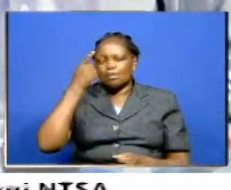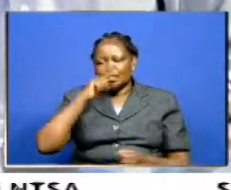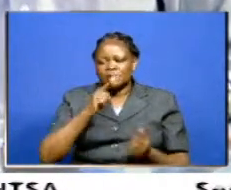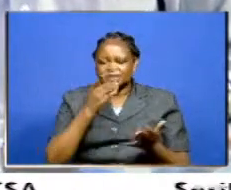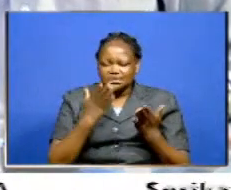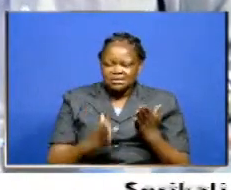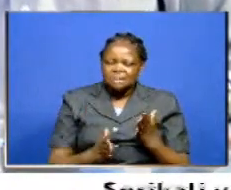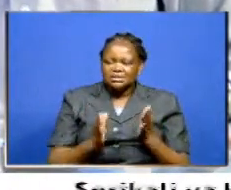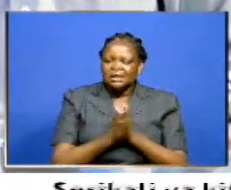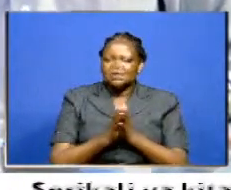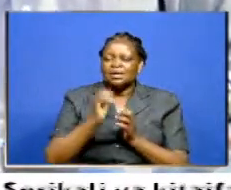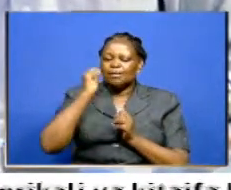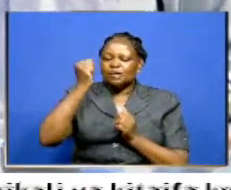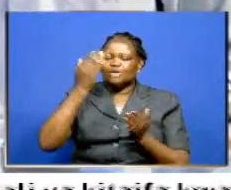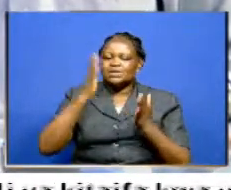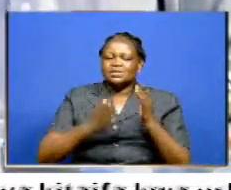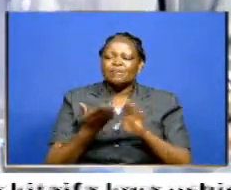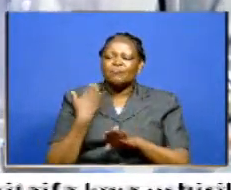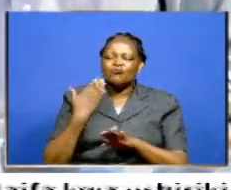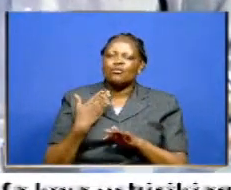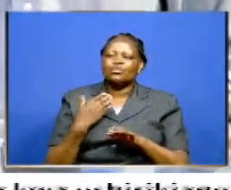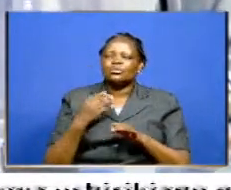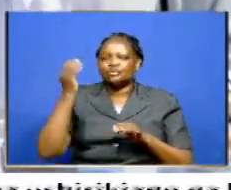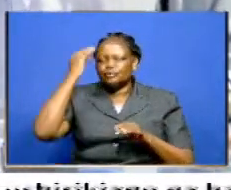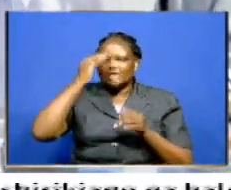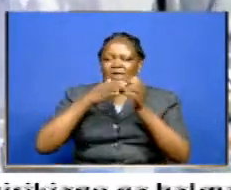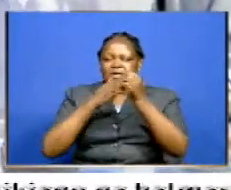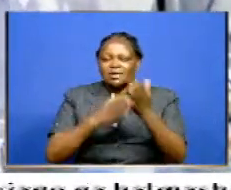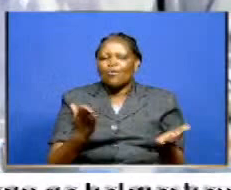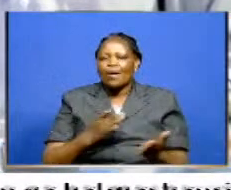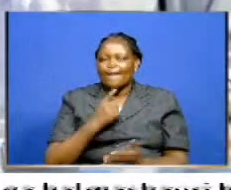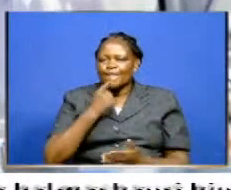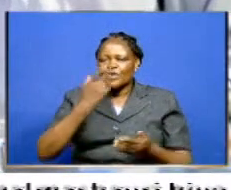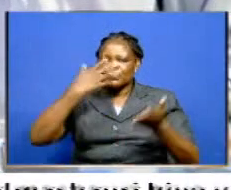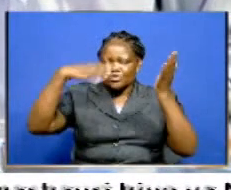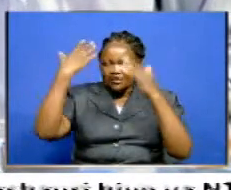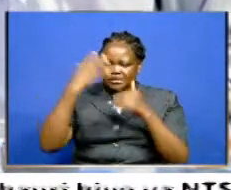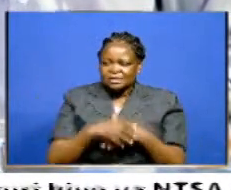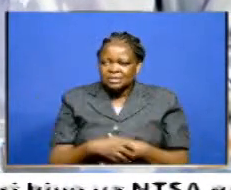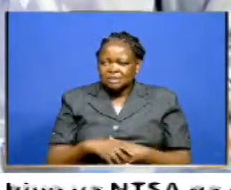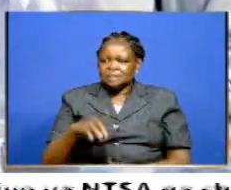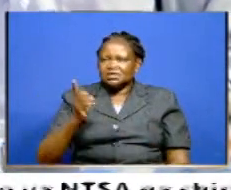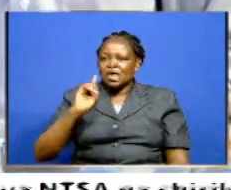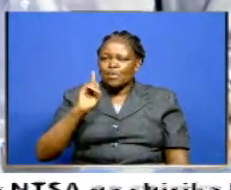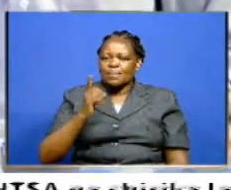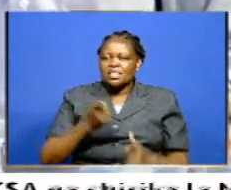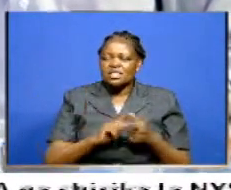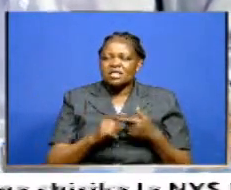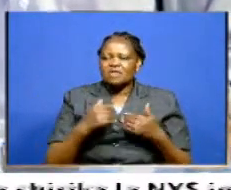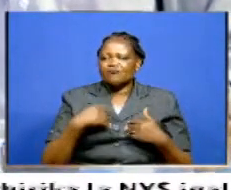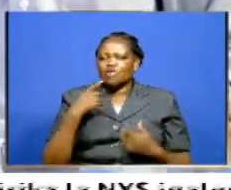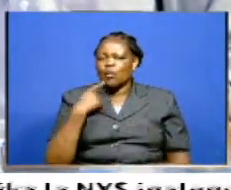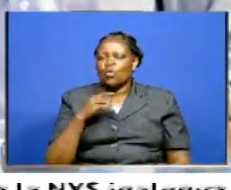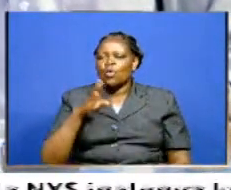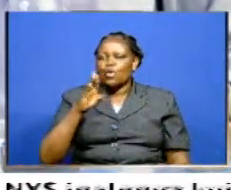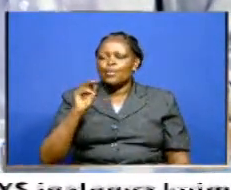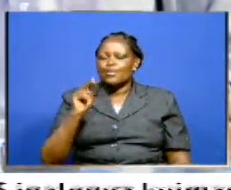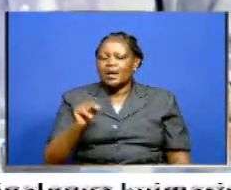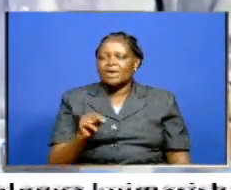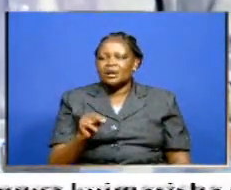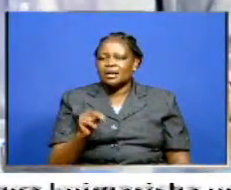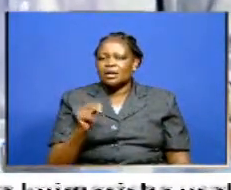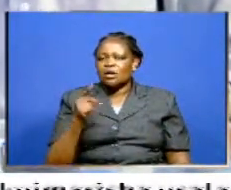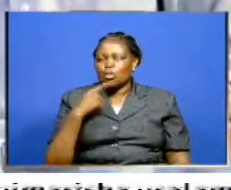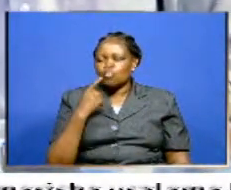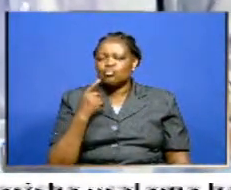vile alikuwa kiongozi wa wanafunzi katika chuo cha Moi hapa jijini Nairobi. Na vile vile tumekuwa naye Brian Orina Makore ambaye